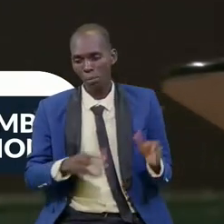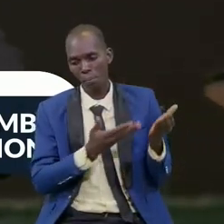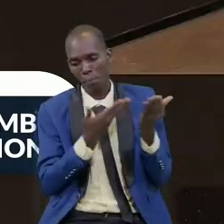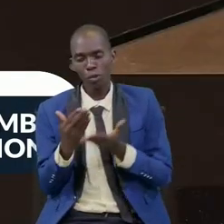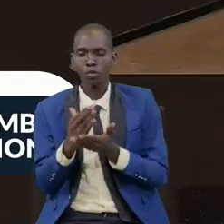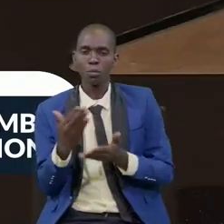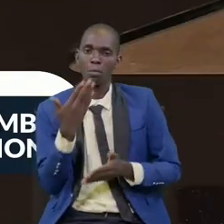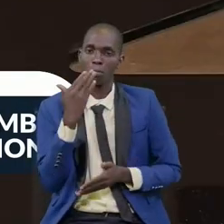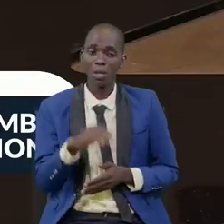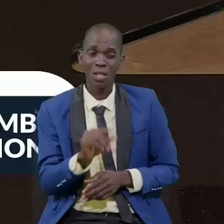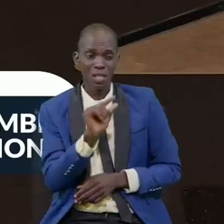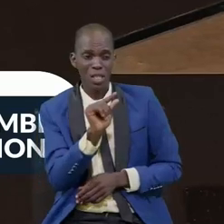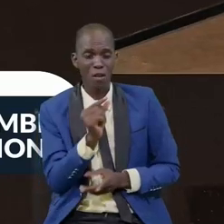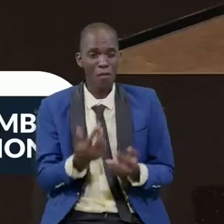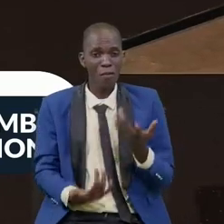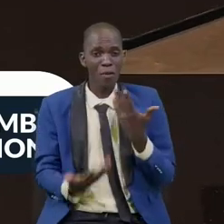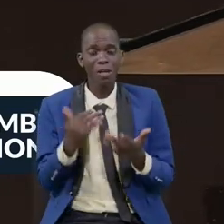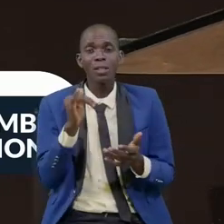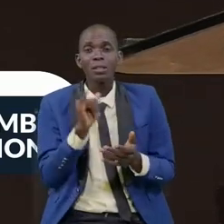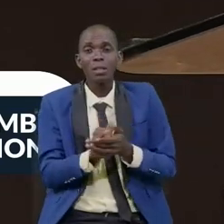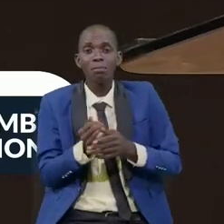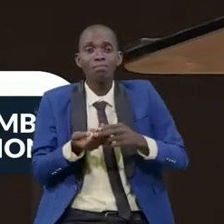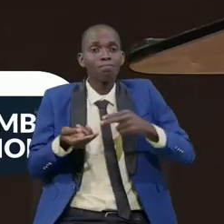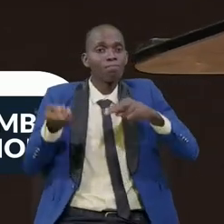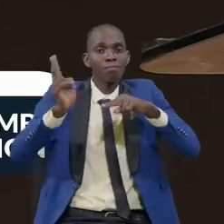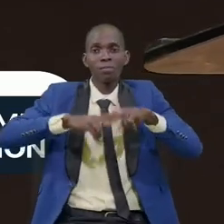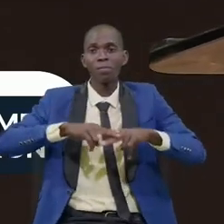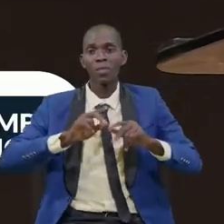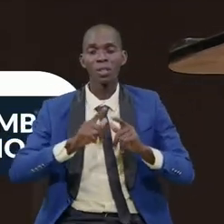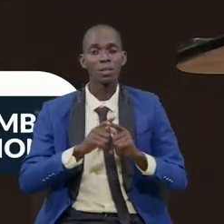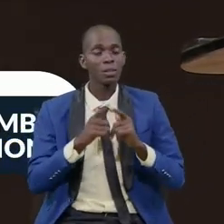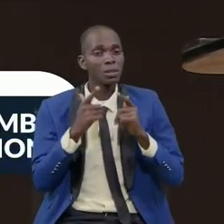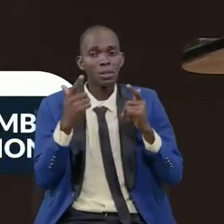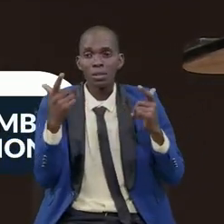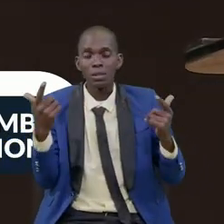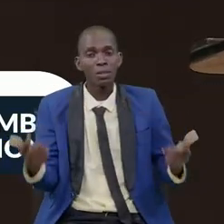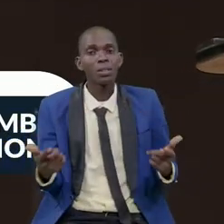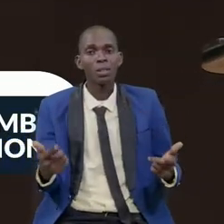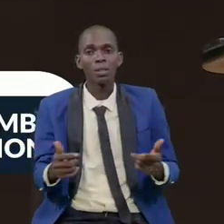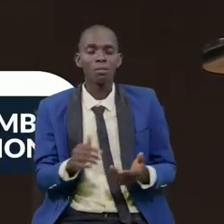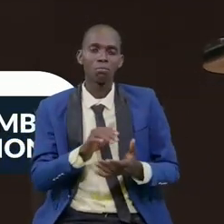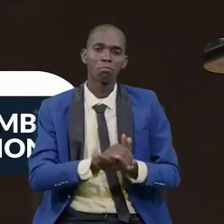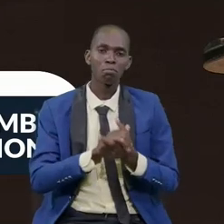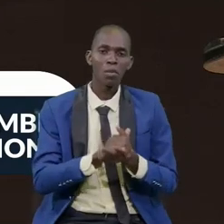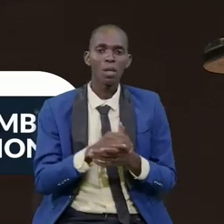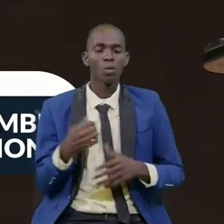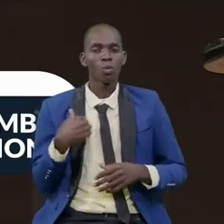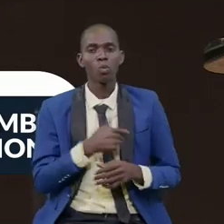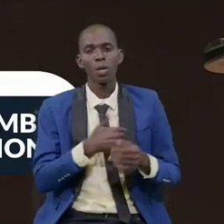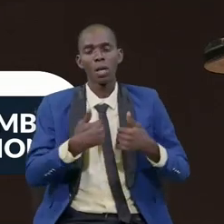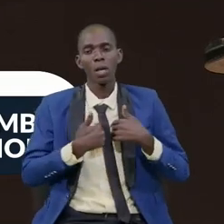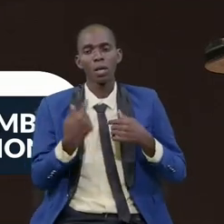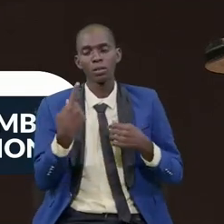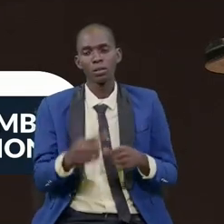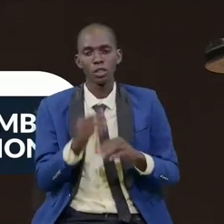autant faire quelque chose de mauvais. Un petit feu qui cause une grande conflagration. Et